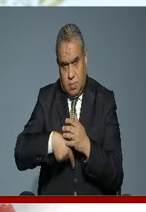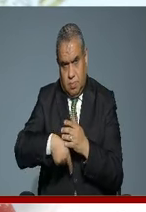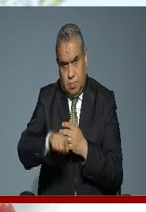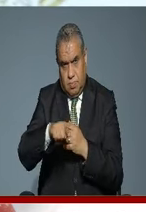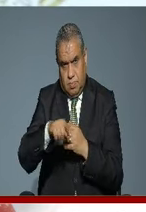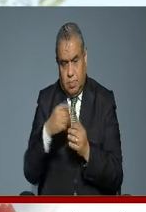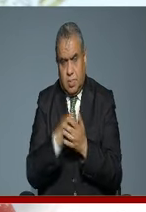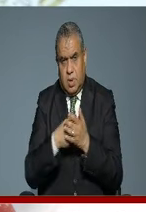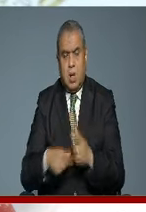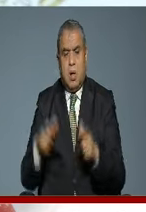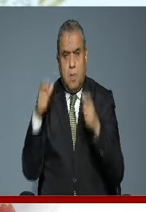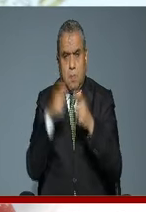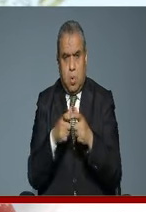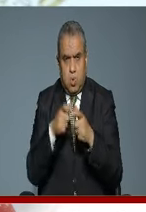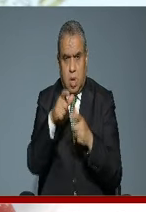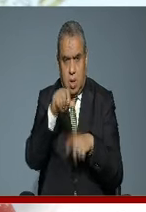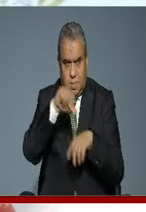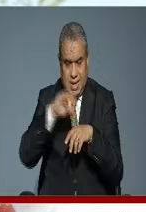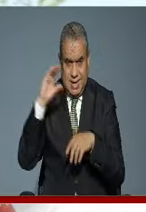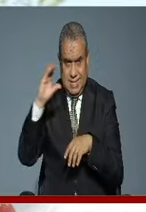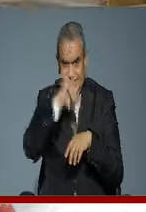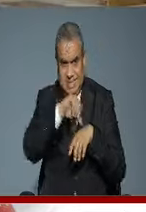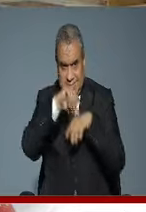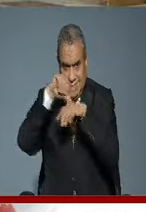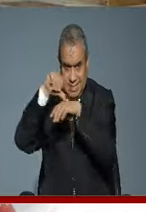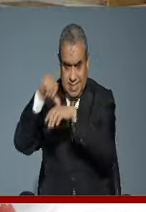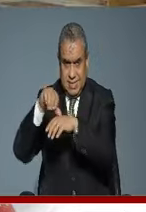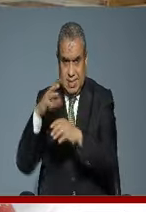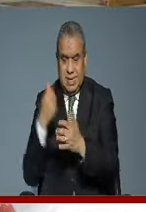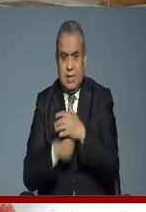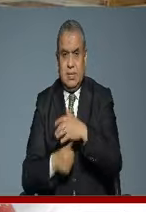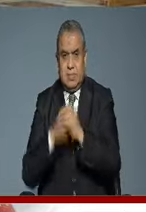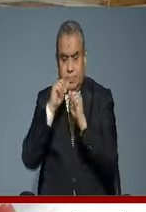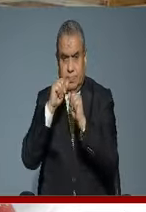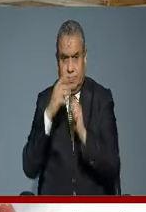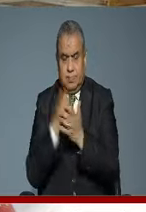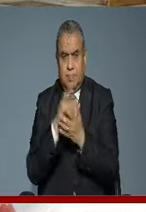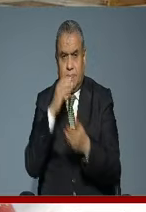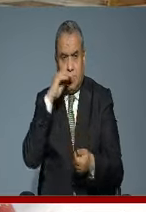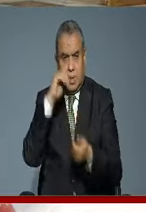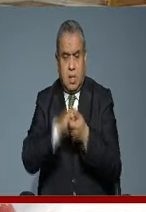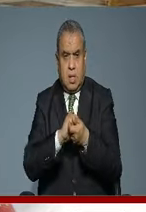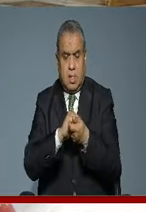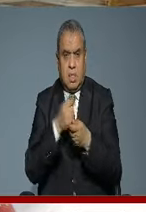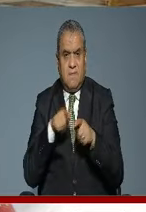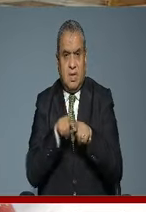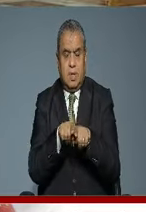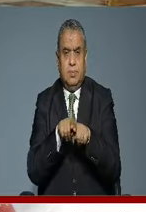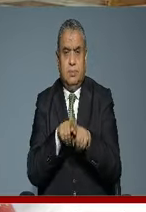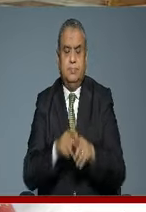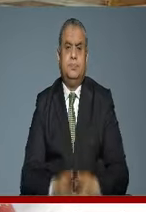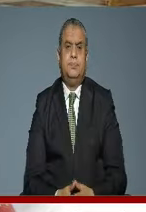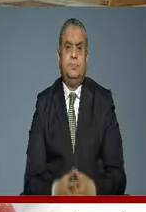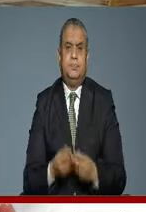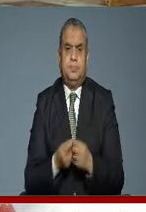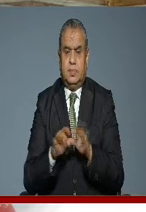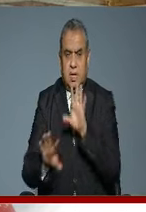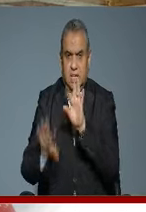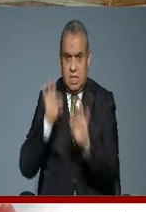خلال هذا المؤتمر أيضا جي 20، إن احنا اتفقنا على إن يتم تشكيل